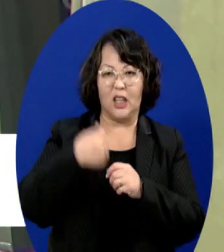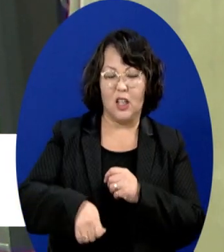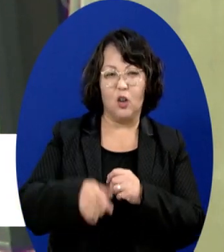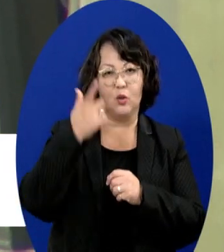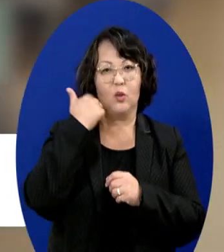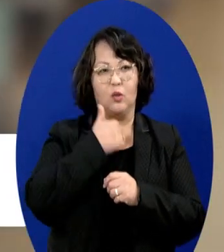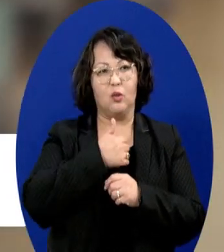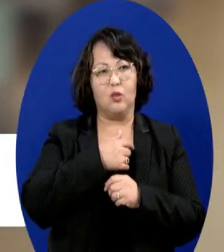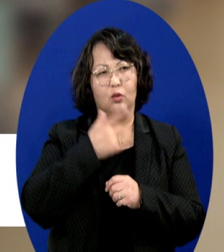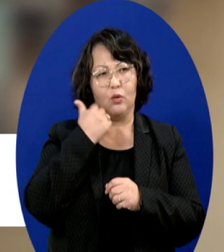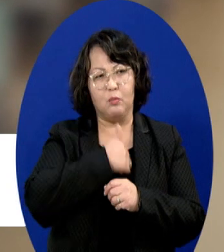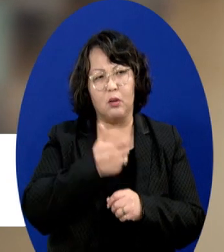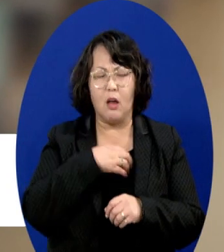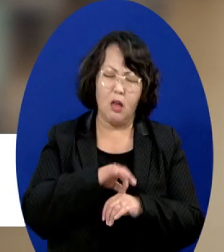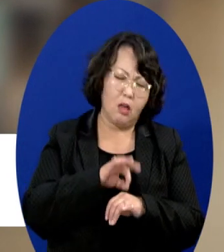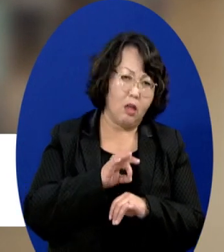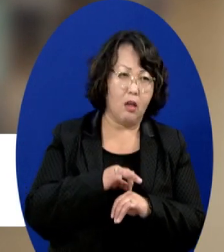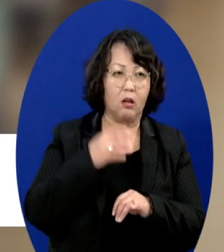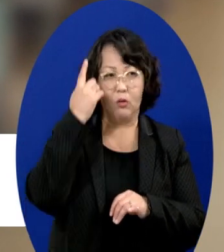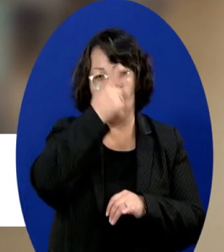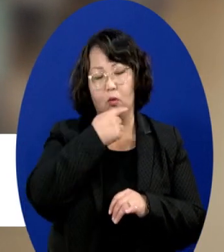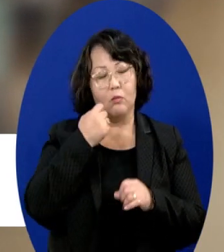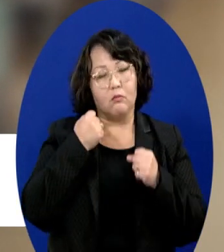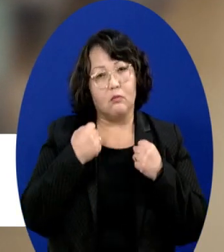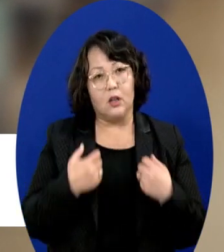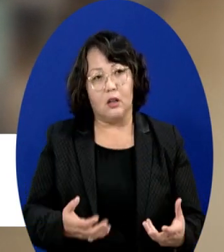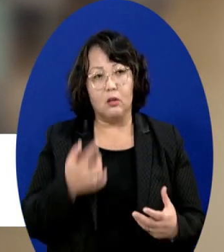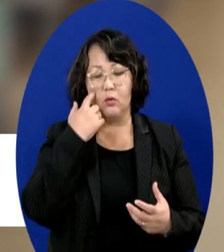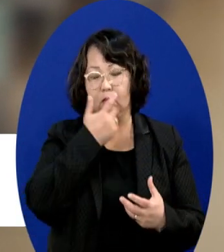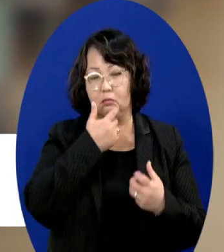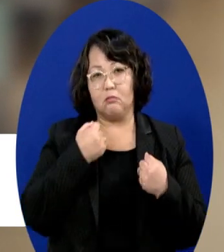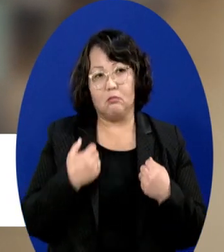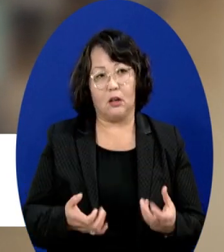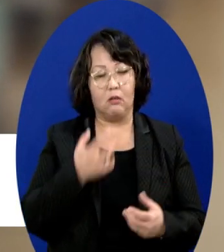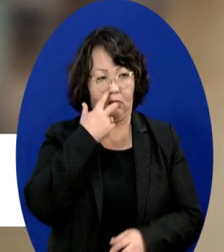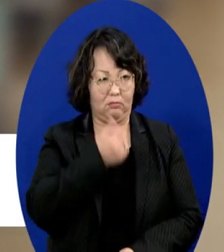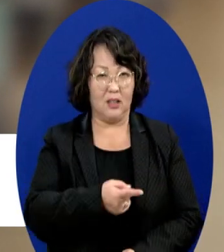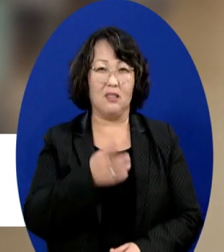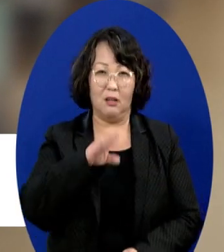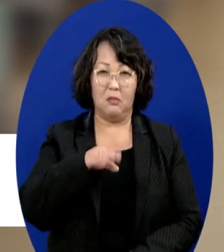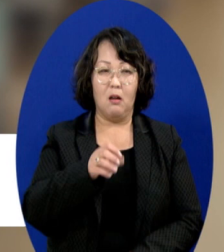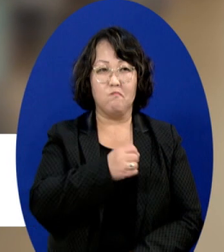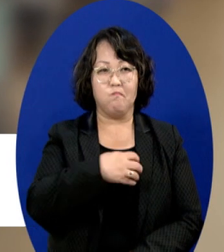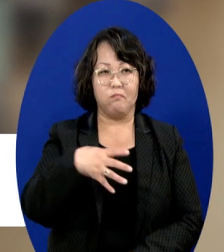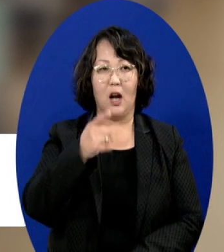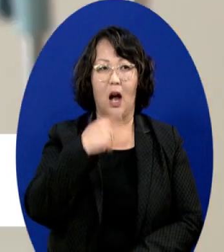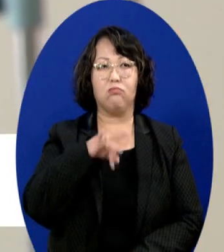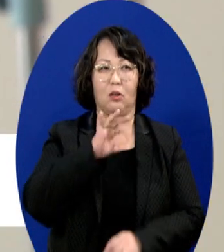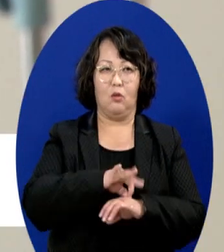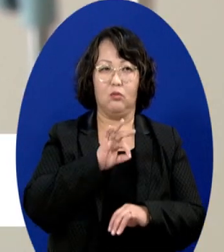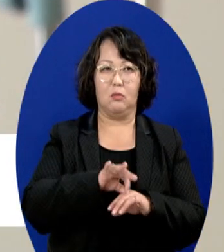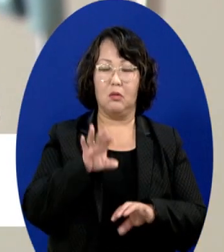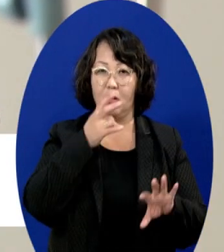өдөр шөнөгөө өвдөх зовоор нүдэнд нь эрч хүчин харагдхаа болох зэрэг олон асуудлыг мэдхүзээ. Монголчууд хавдраар өвчлөх тохиолдол дэлхийн зарим